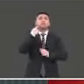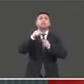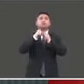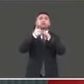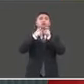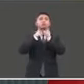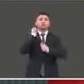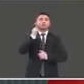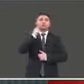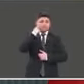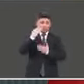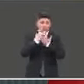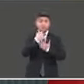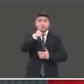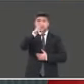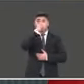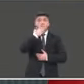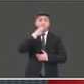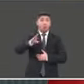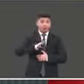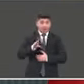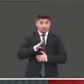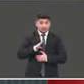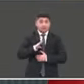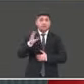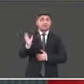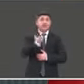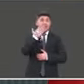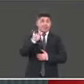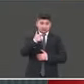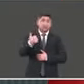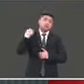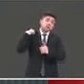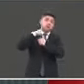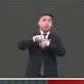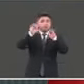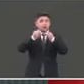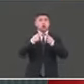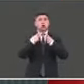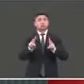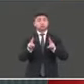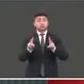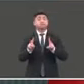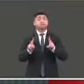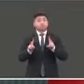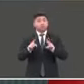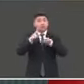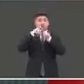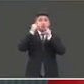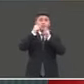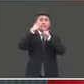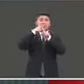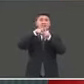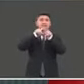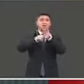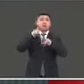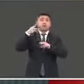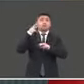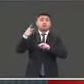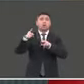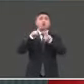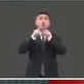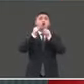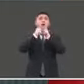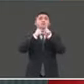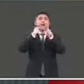1500 öğrencimiz için daha yeniden açıyoruz yine TÜBİTAK tarafından Nobel